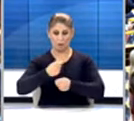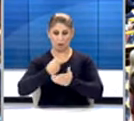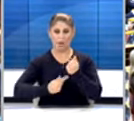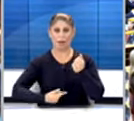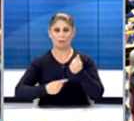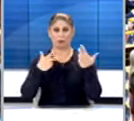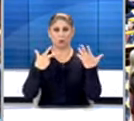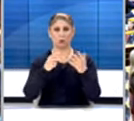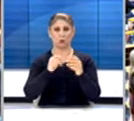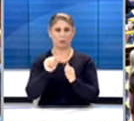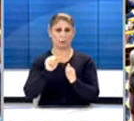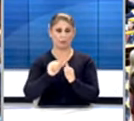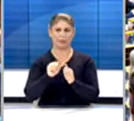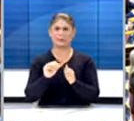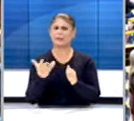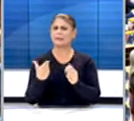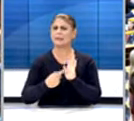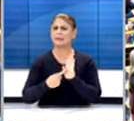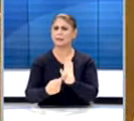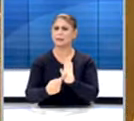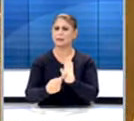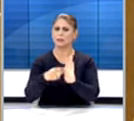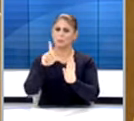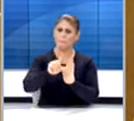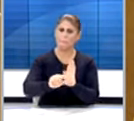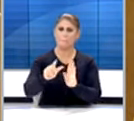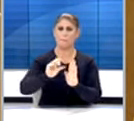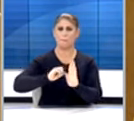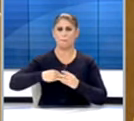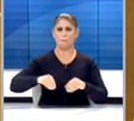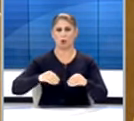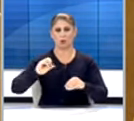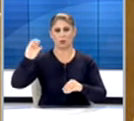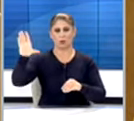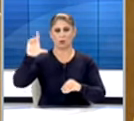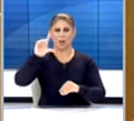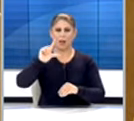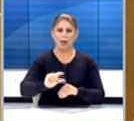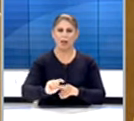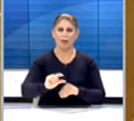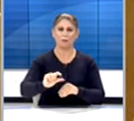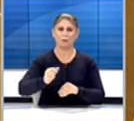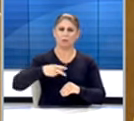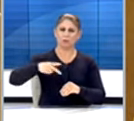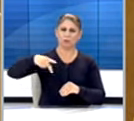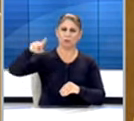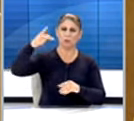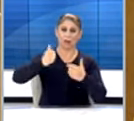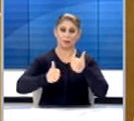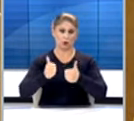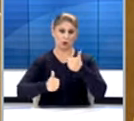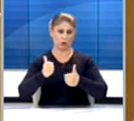οκτάμηνο. Τι αποτυπώνει η μείωση των εξαγωγών, κυρίες και κύριοι? Χαμηλή και επιδεινούμενη ανταγωνιστικότητα. Και αυτό